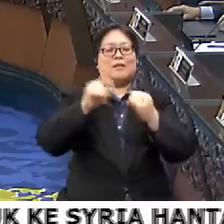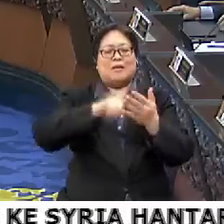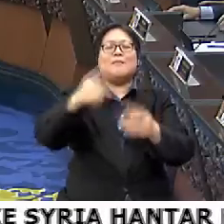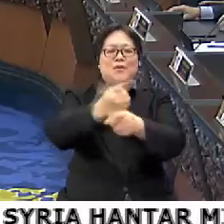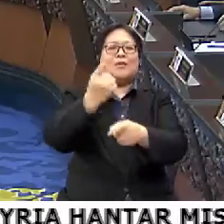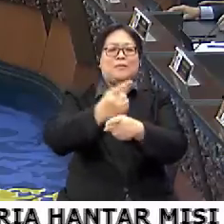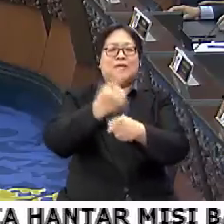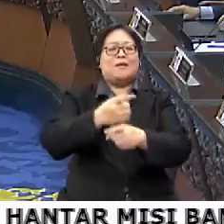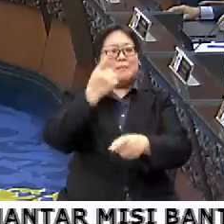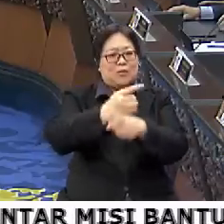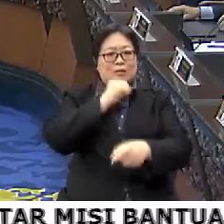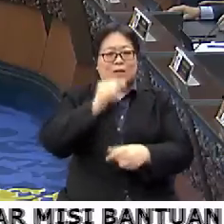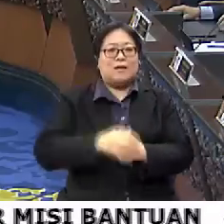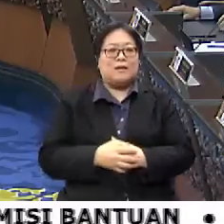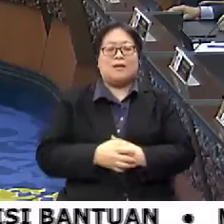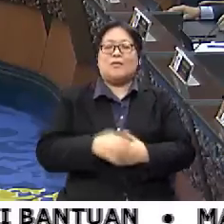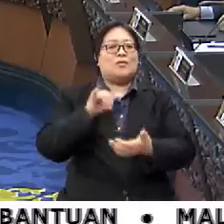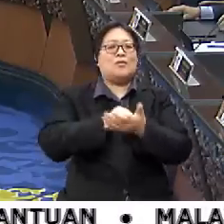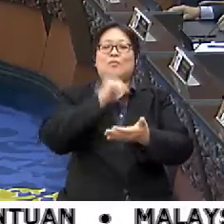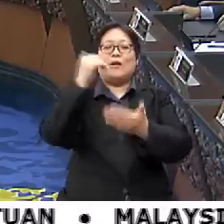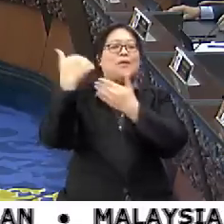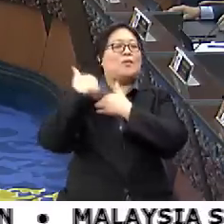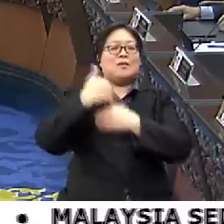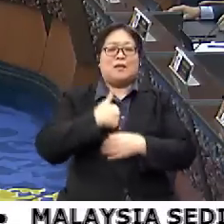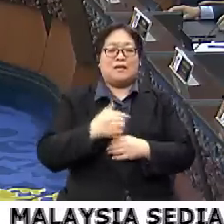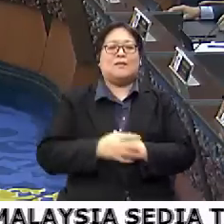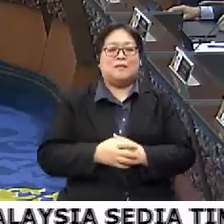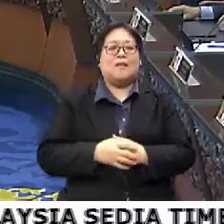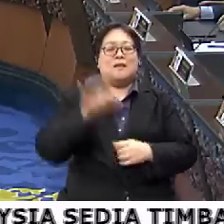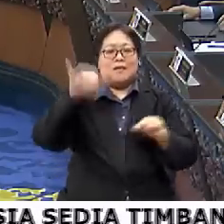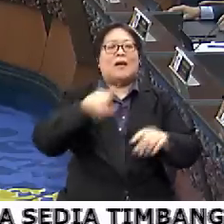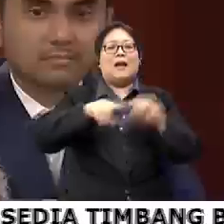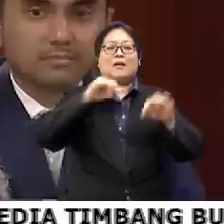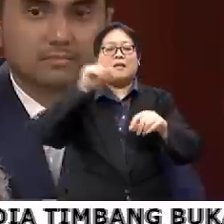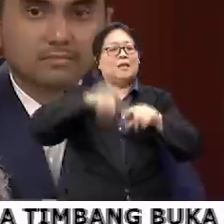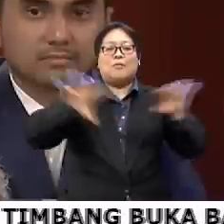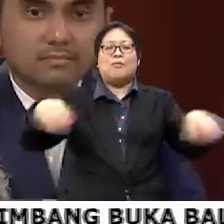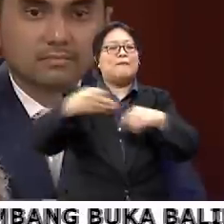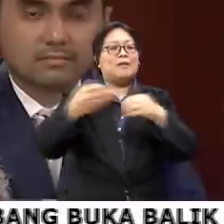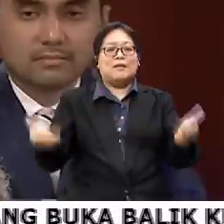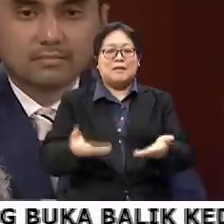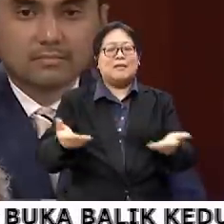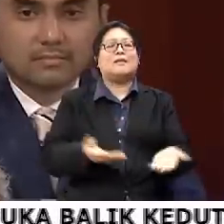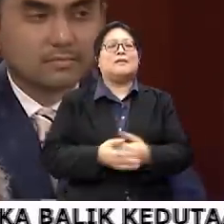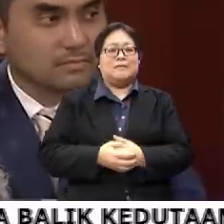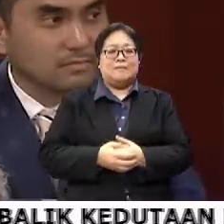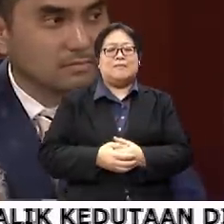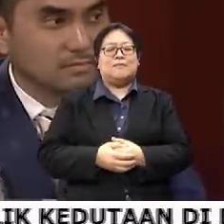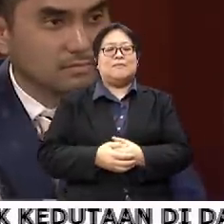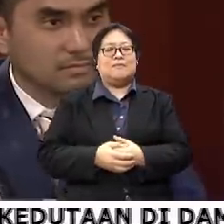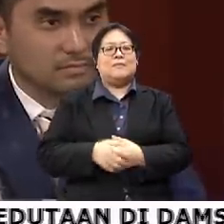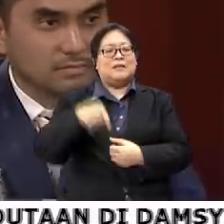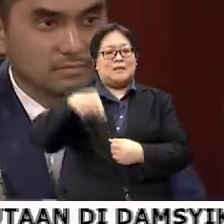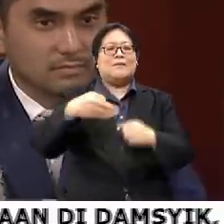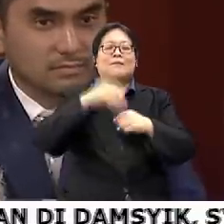betul. Benar ke tidak? Itu bukan tanggung saya. Jadi kemukalah, janganlah buat fitnah di Dewan yang mulia ini kan. Yang okay. Yang bertua,